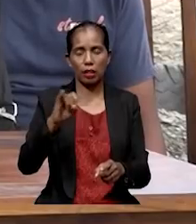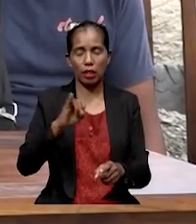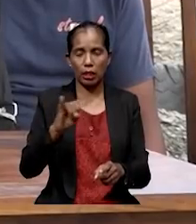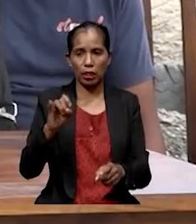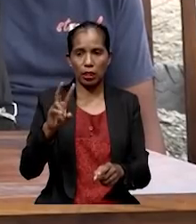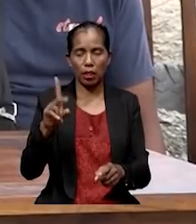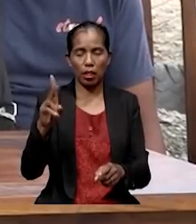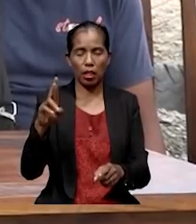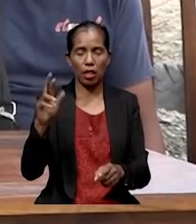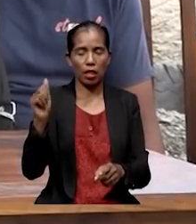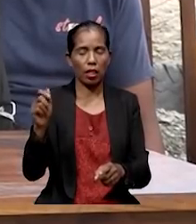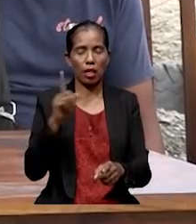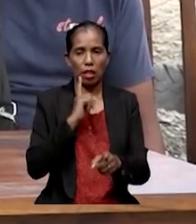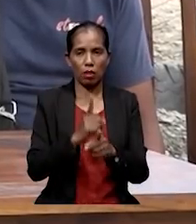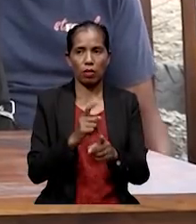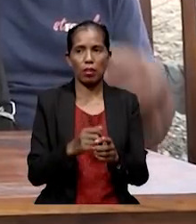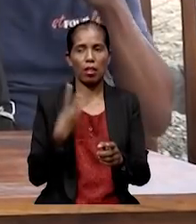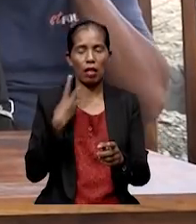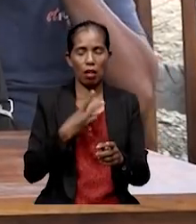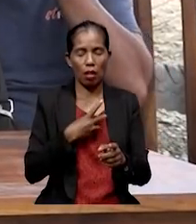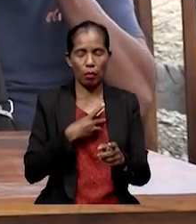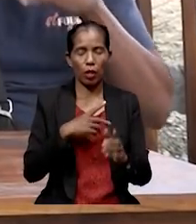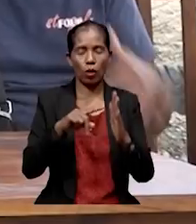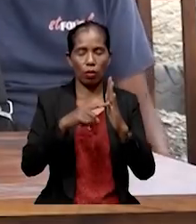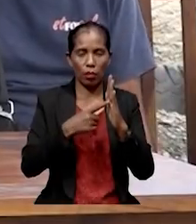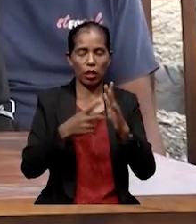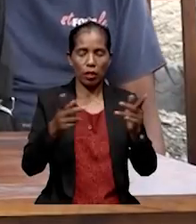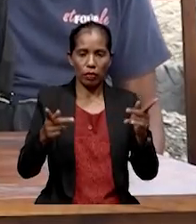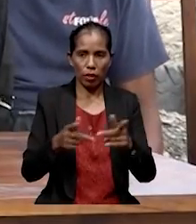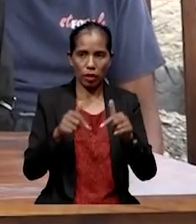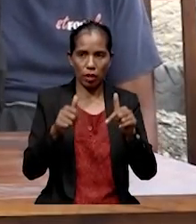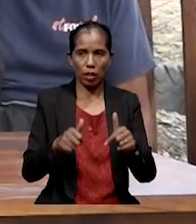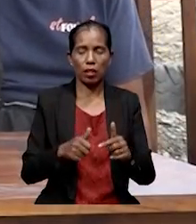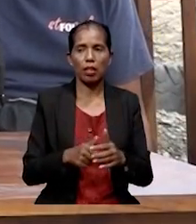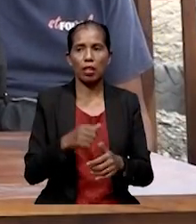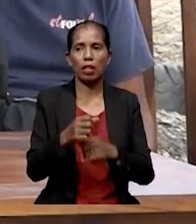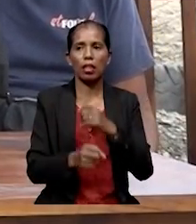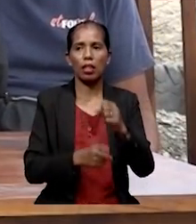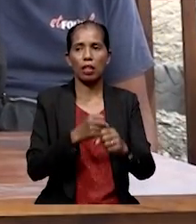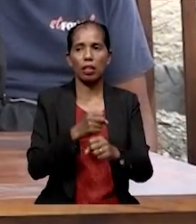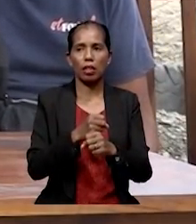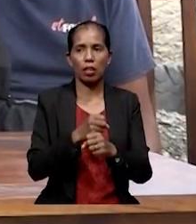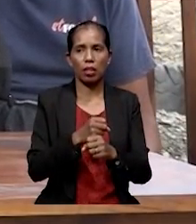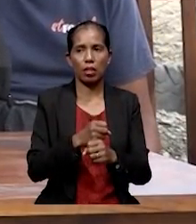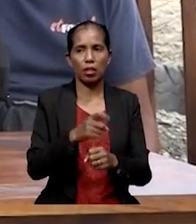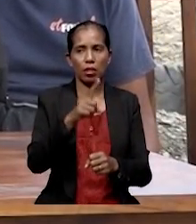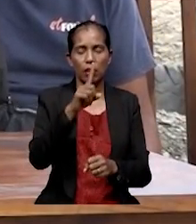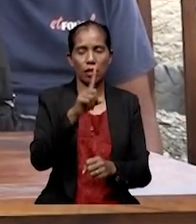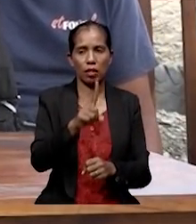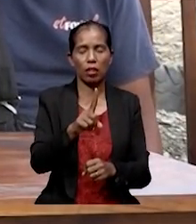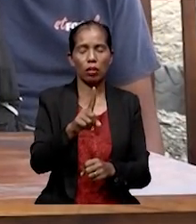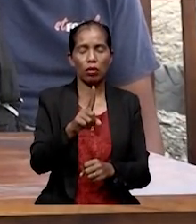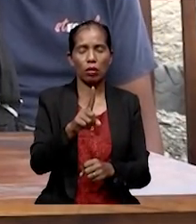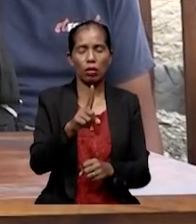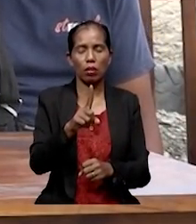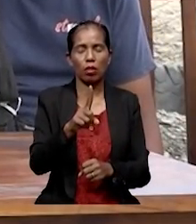la los tamba ami hahu mahele ia rai dane desde keran ia 1960